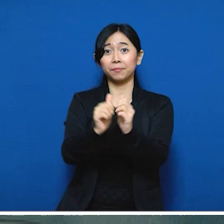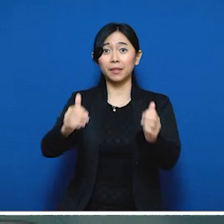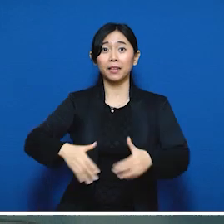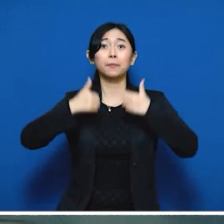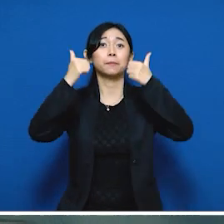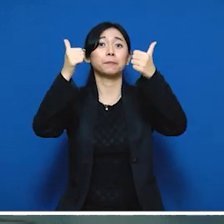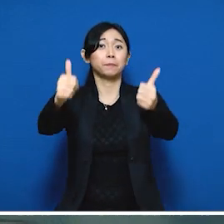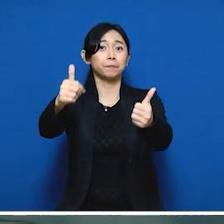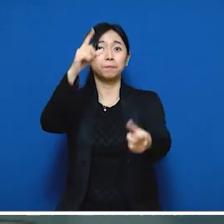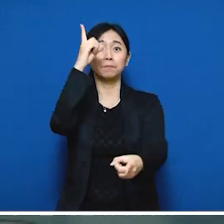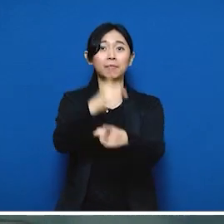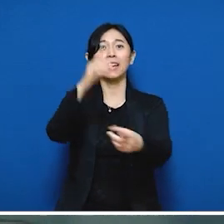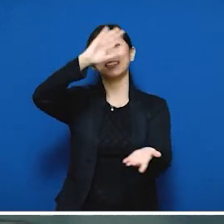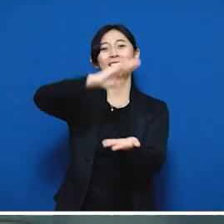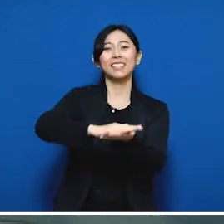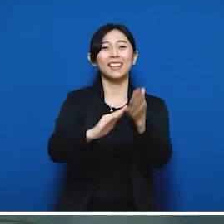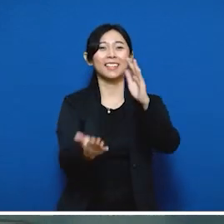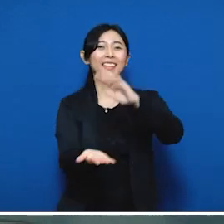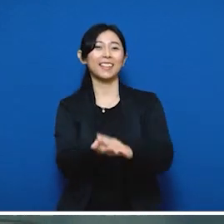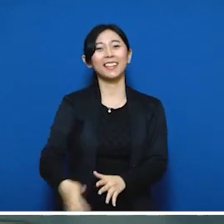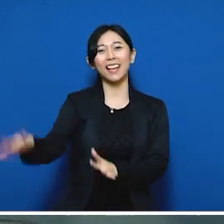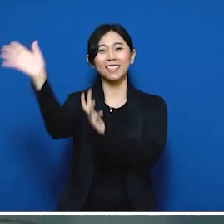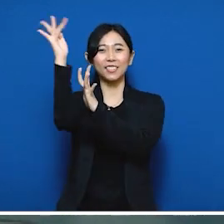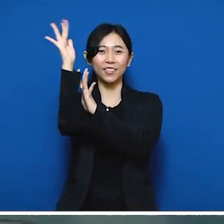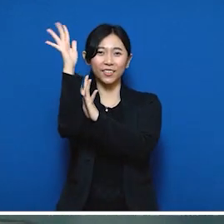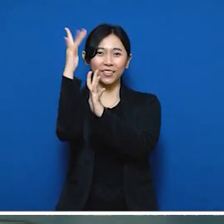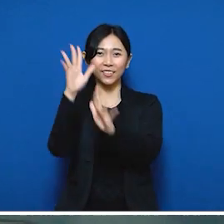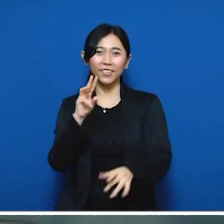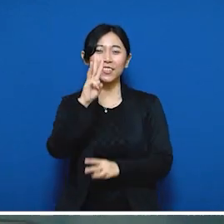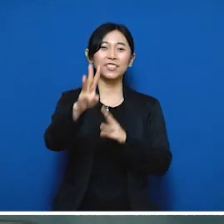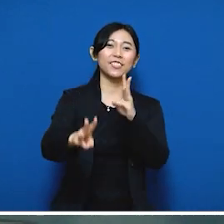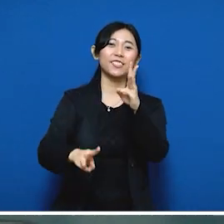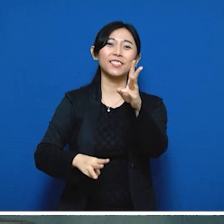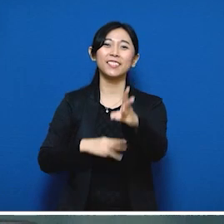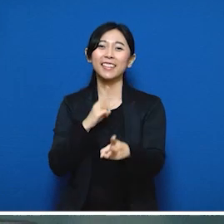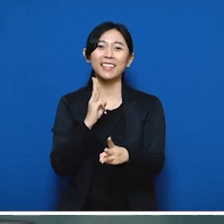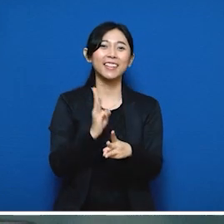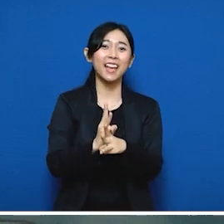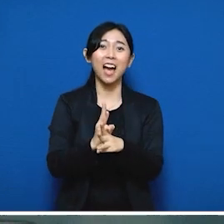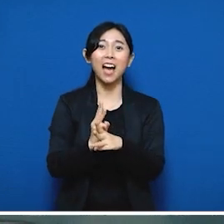Baik benar, carilah suluh dunia.